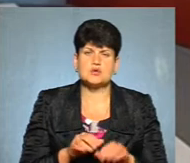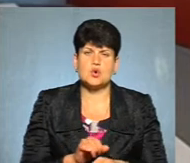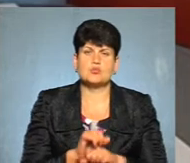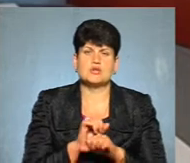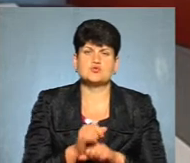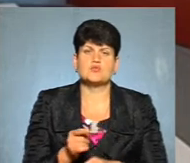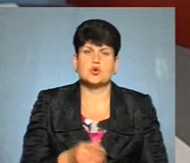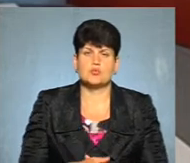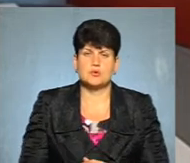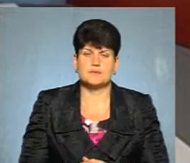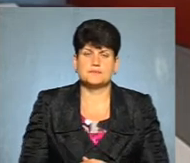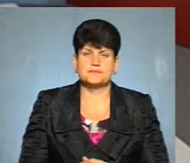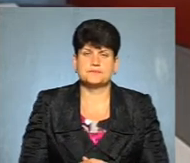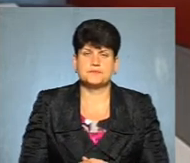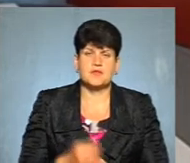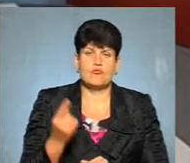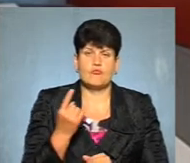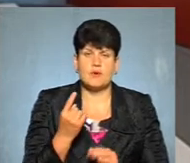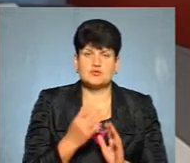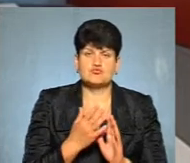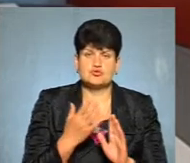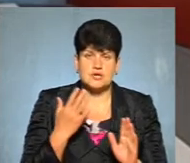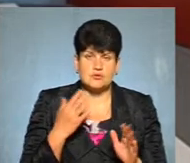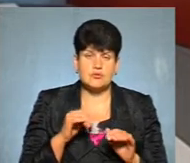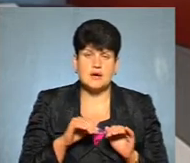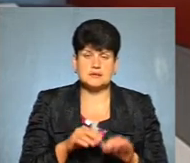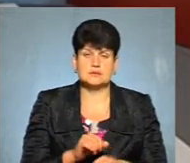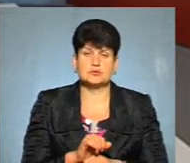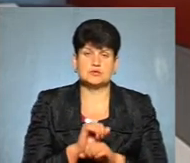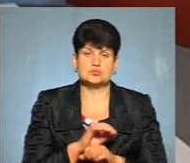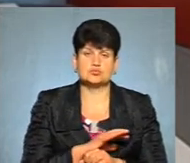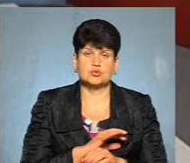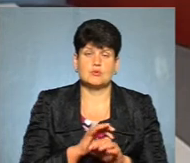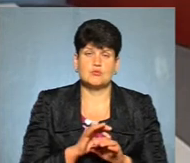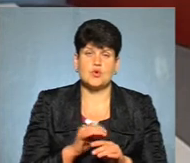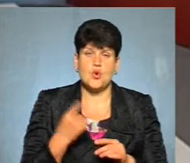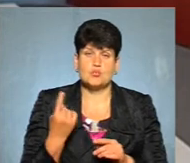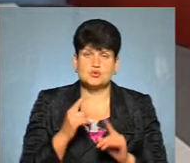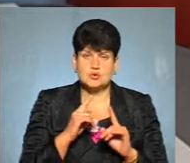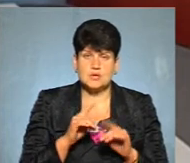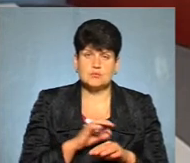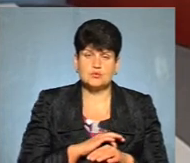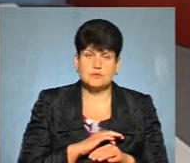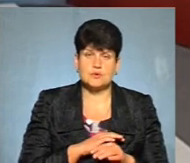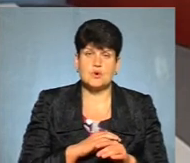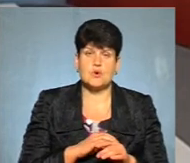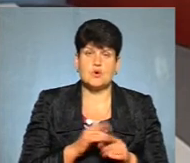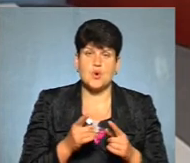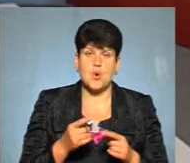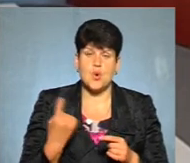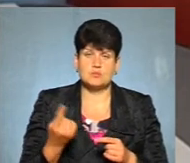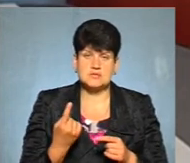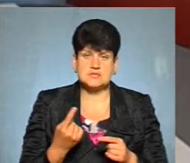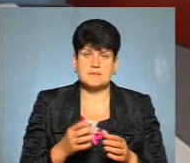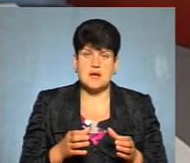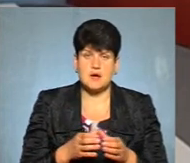Тернополі? В першу чергу акція протесту була проведена обласною радою профспілок і обласними галузевими профспілковими